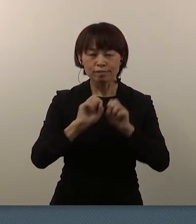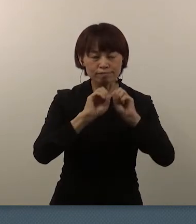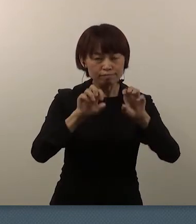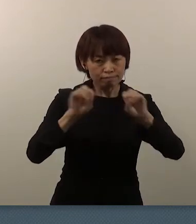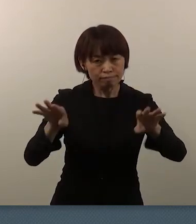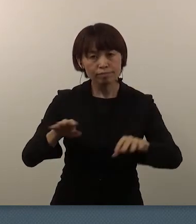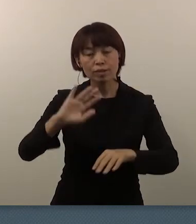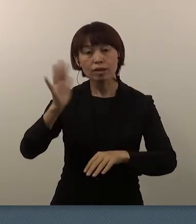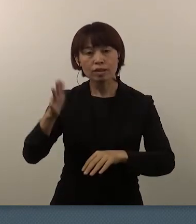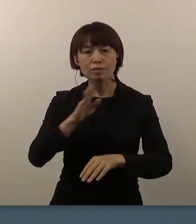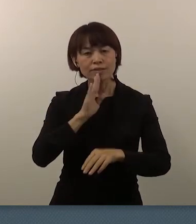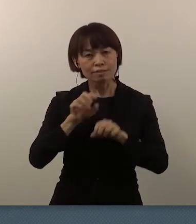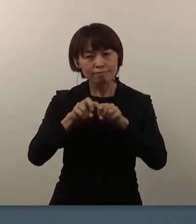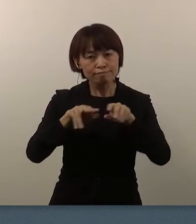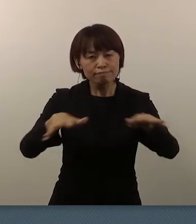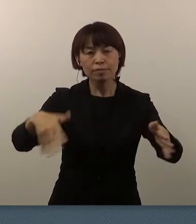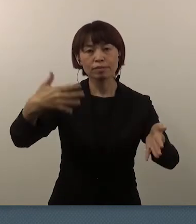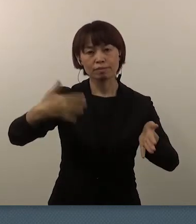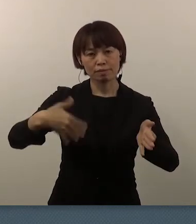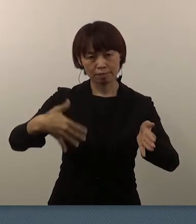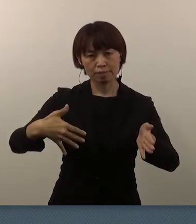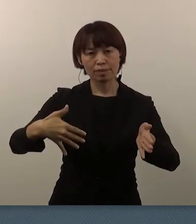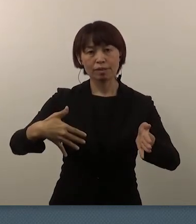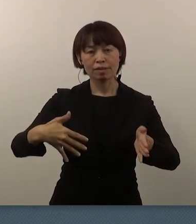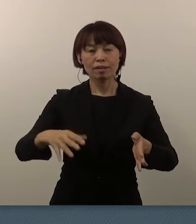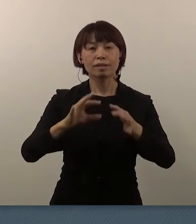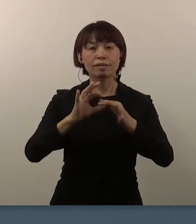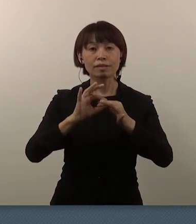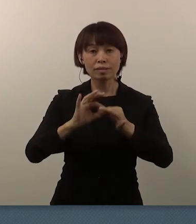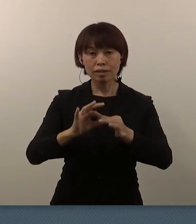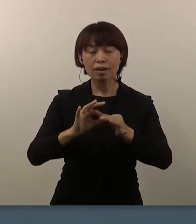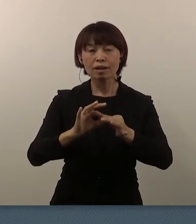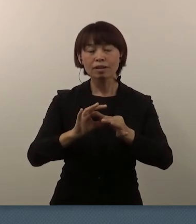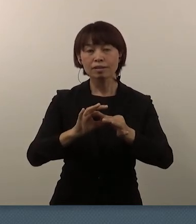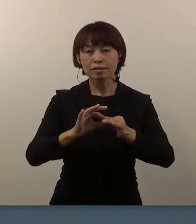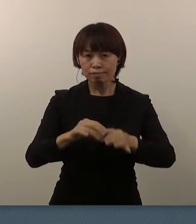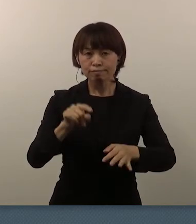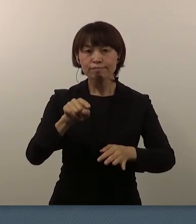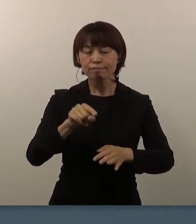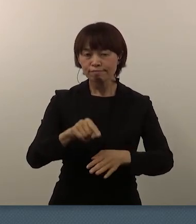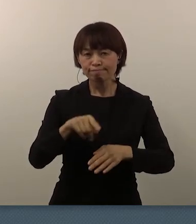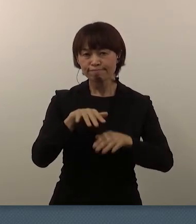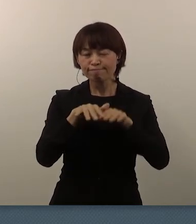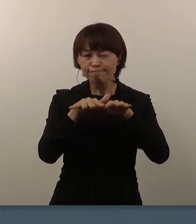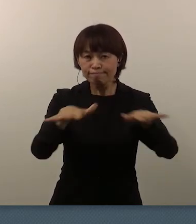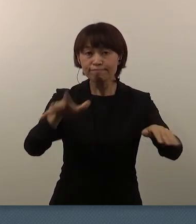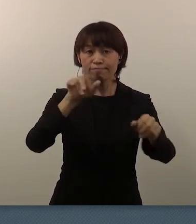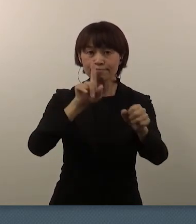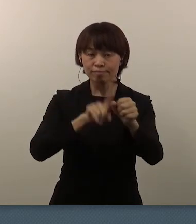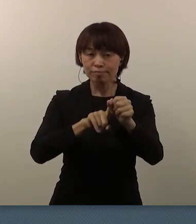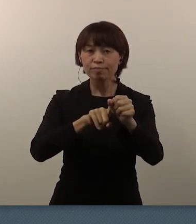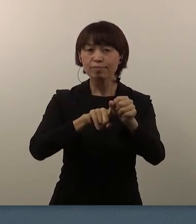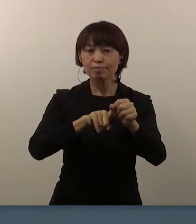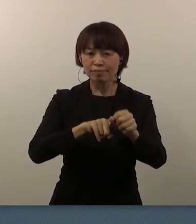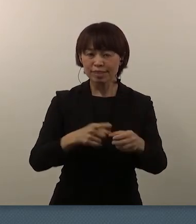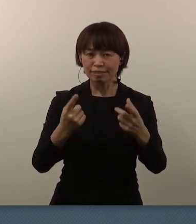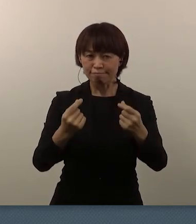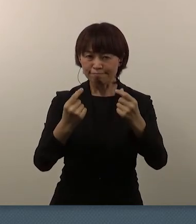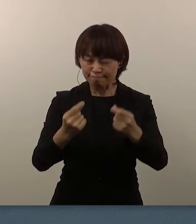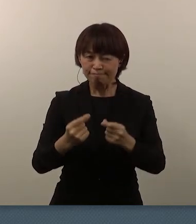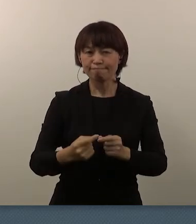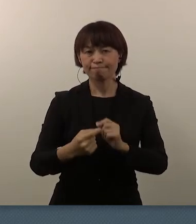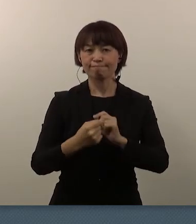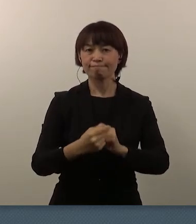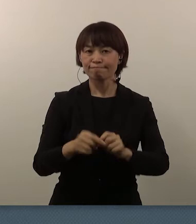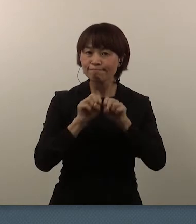ないということでありますから、少しでもその認知度を上げるためにですね、しっかりと報告していきたいと思います。ただ今現在その数